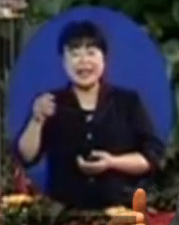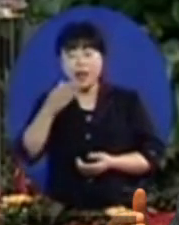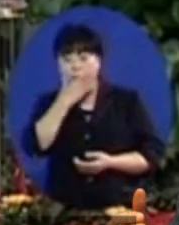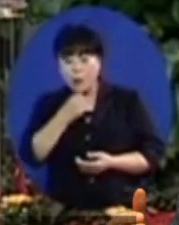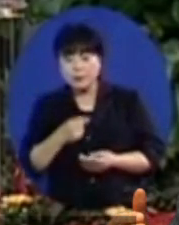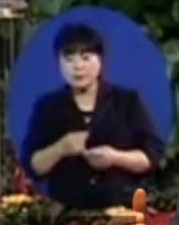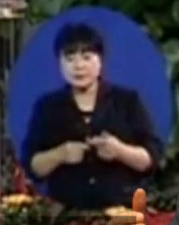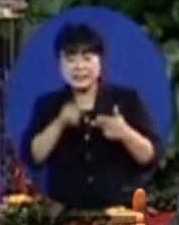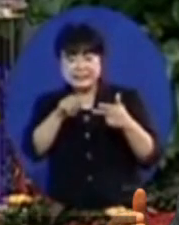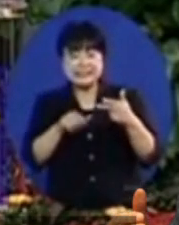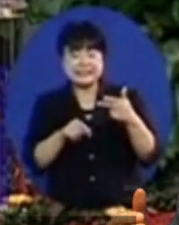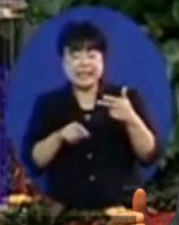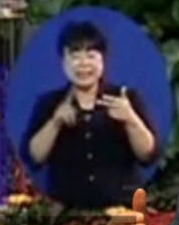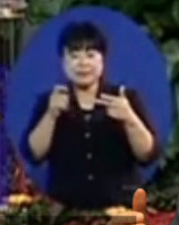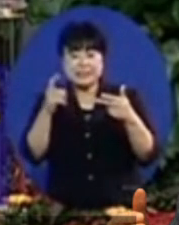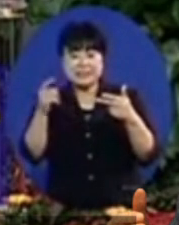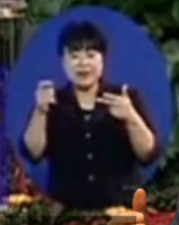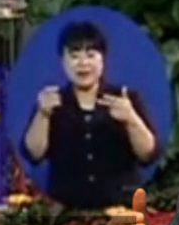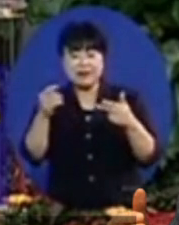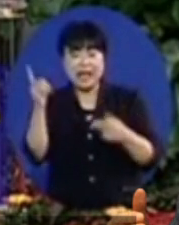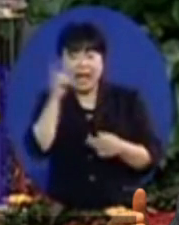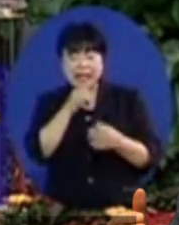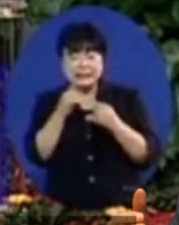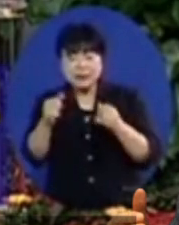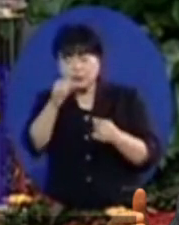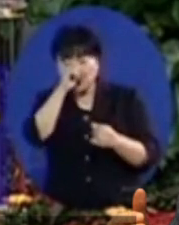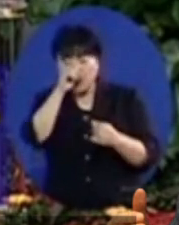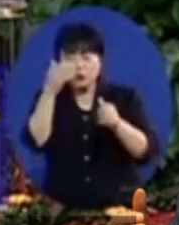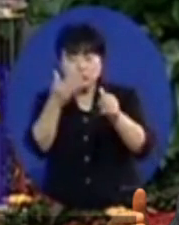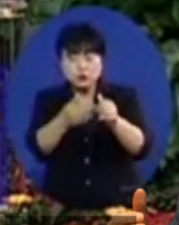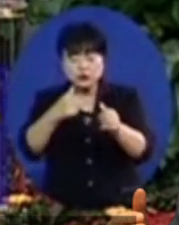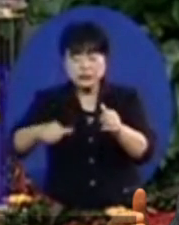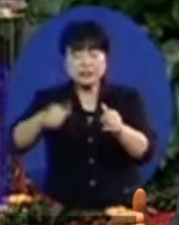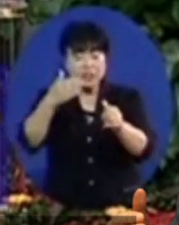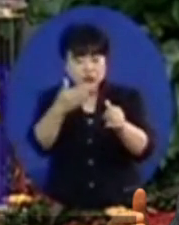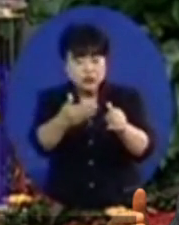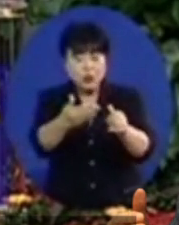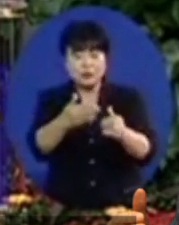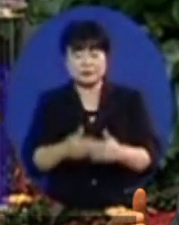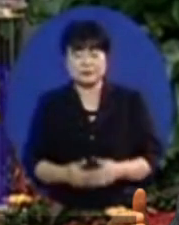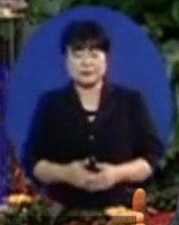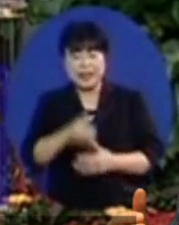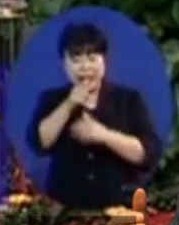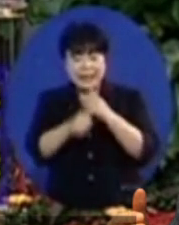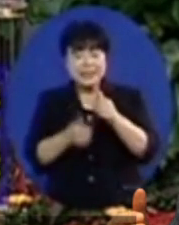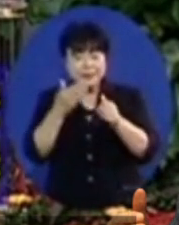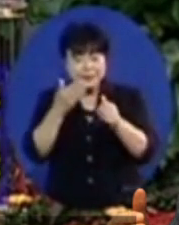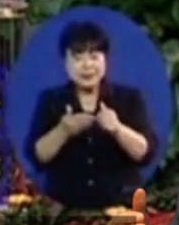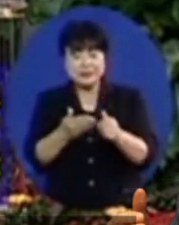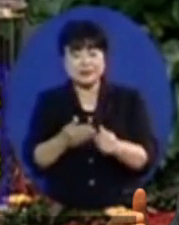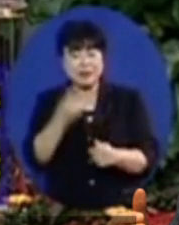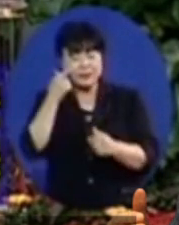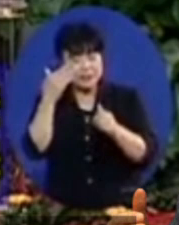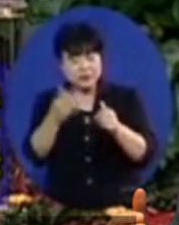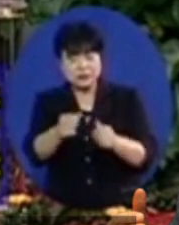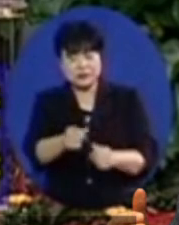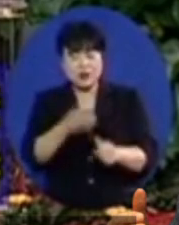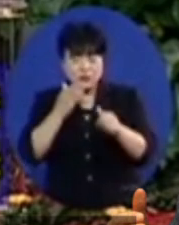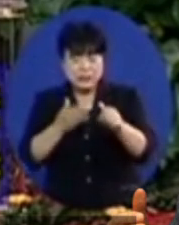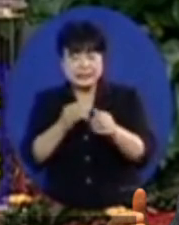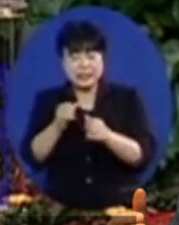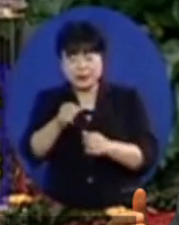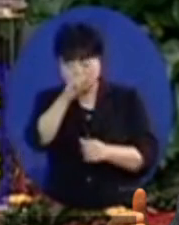11절에 너희가 악한 자라도 좋은 것으로 자식에게 줄 줄 알거든 하물며 하늘에 계신 너희 아버지께서 구하는